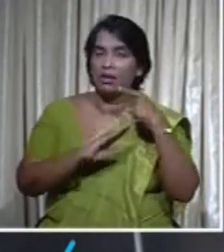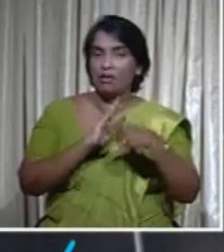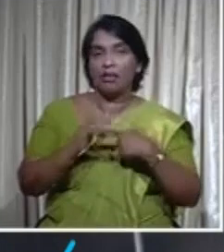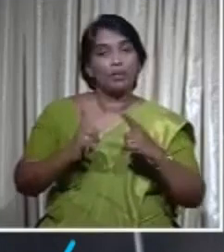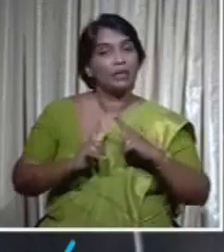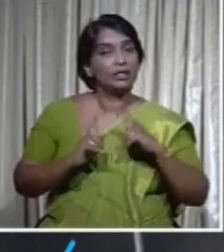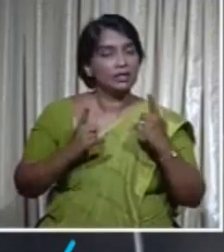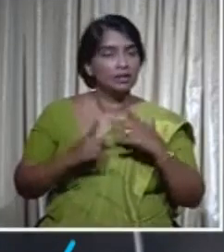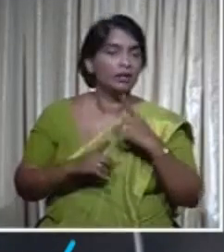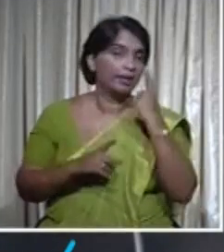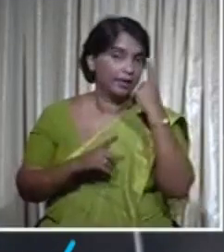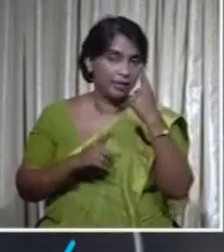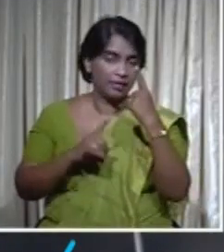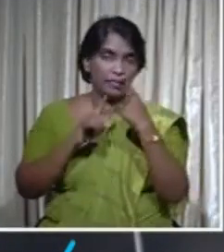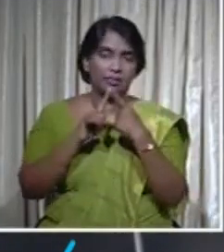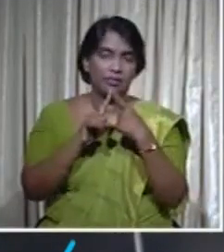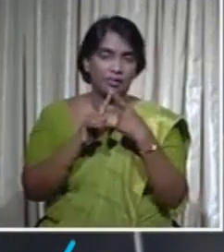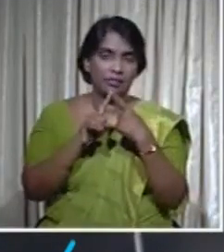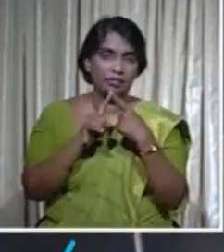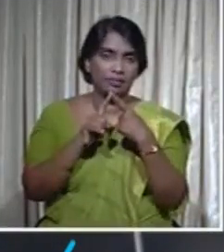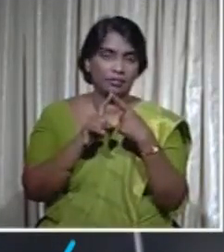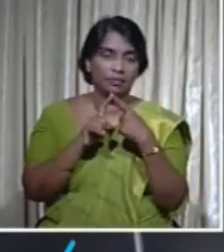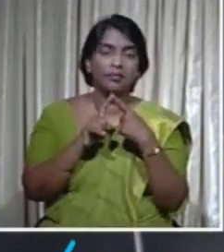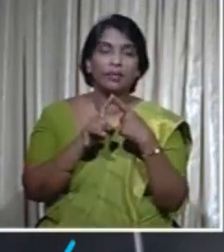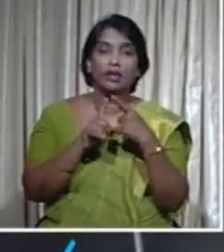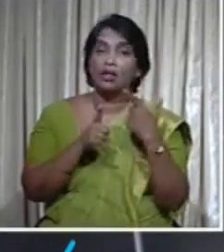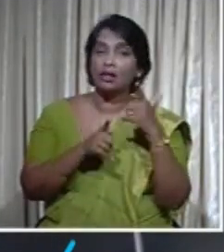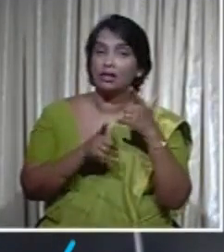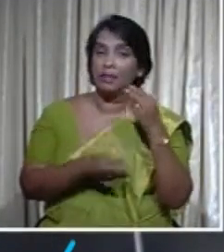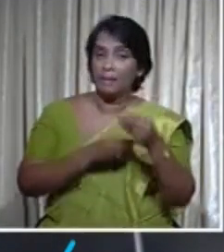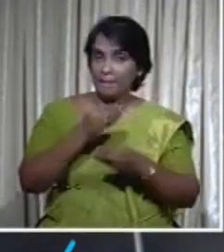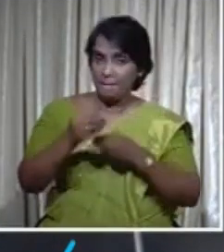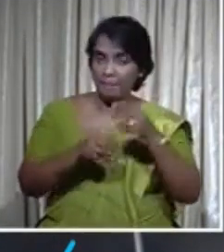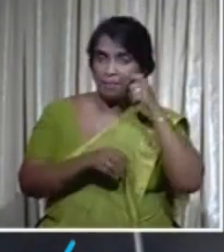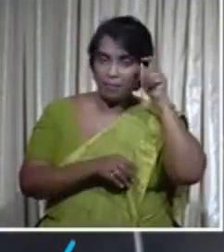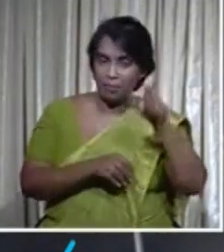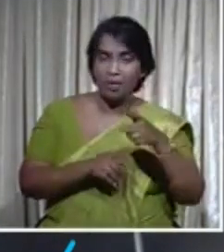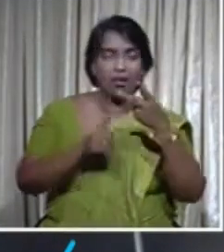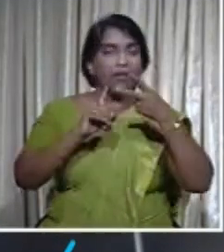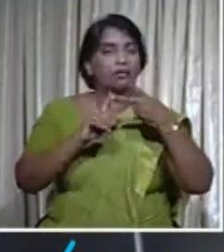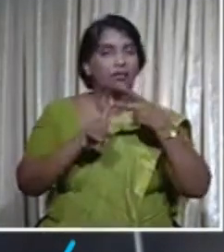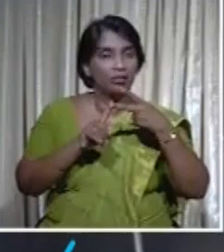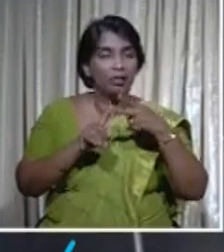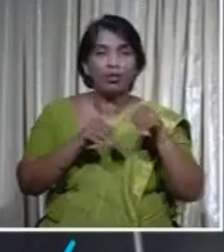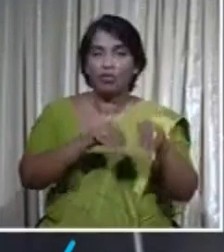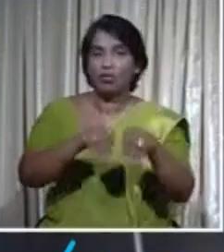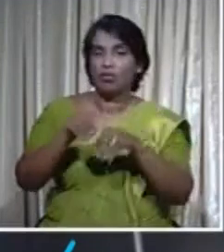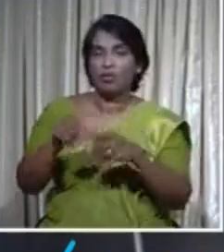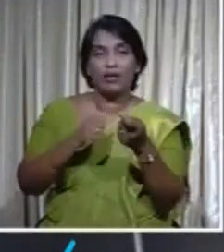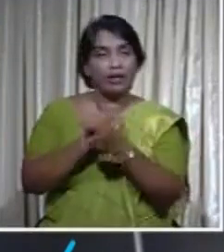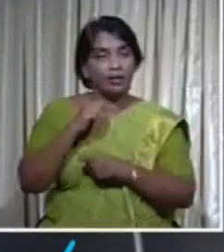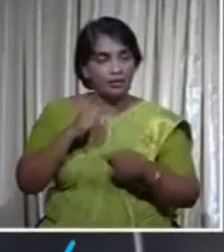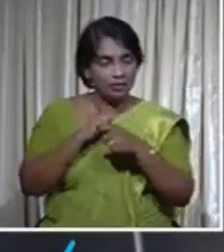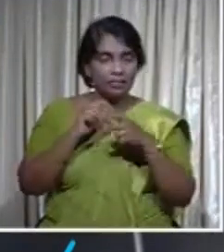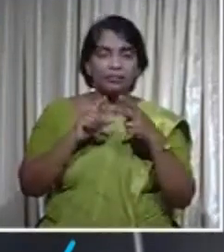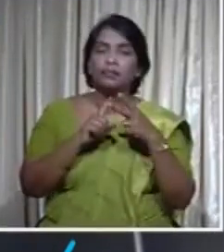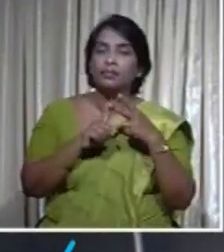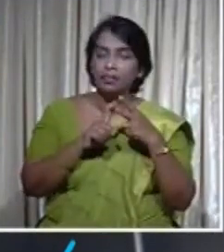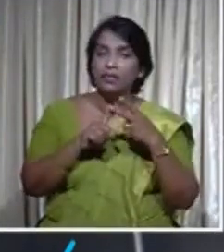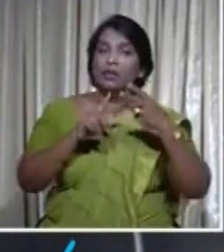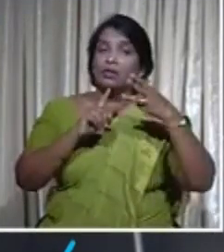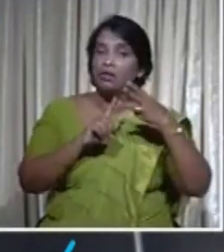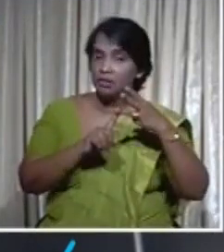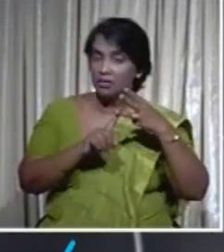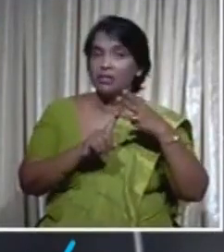ஒன்று மீனவ மீன்கள் மீன் பிடிப்பது, இன்னொன்று விவசாயம், இன்னொன்று மலையகத்திலே தேயிலை